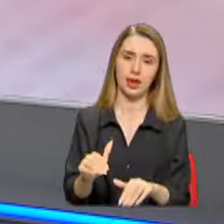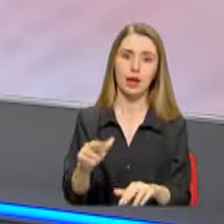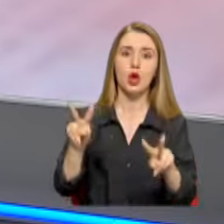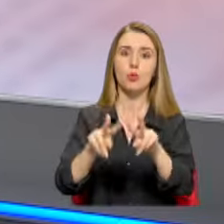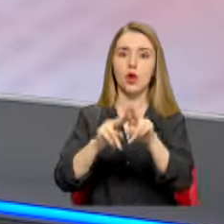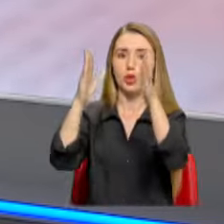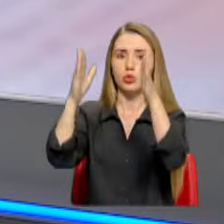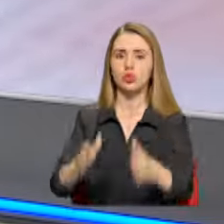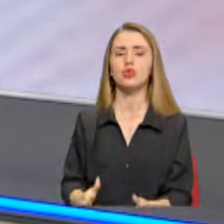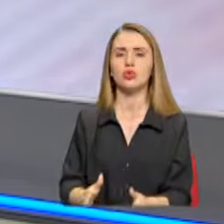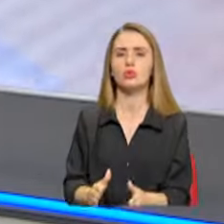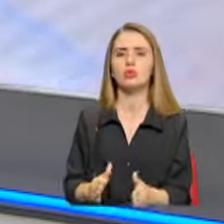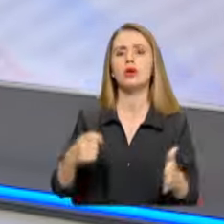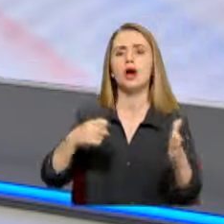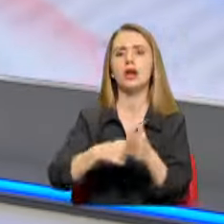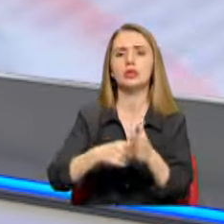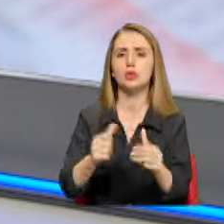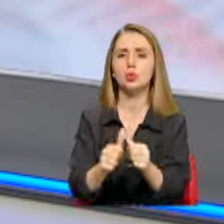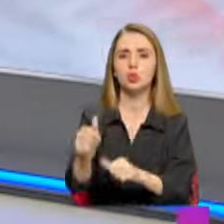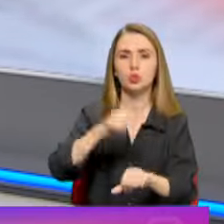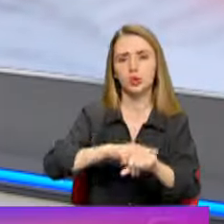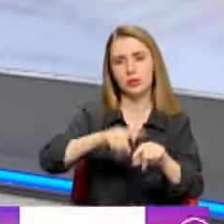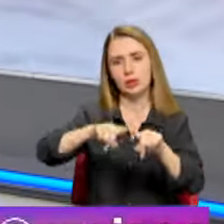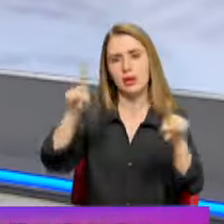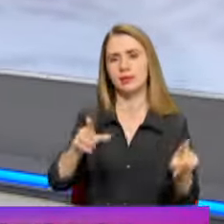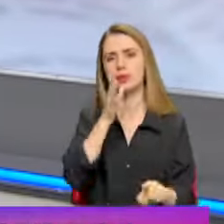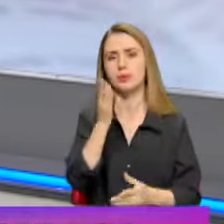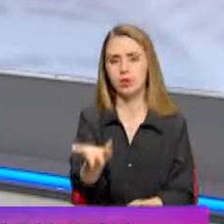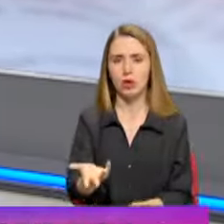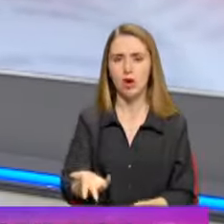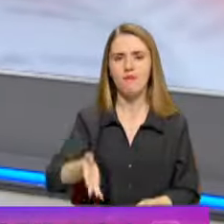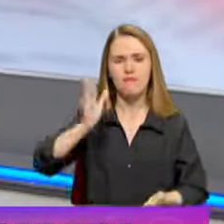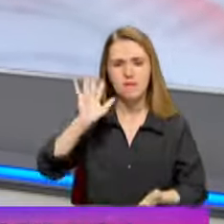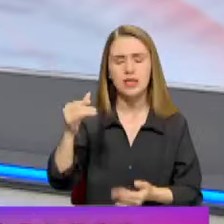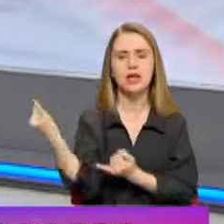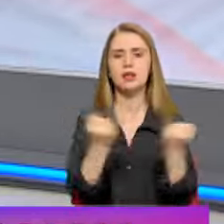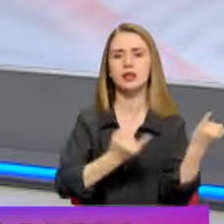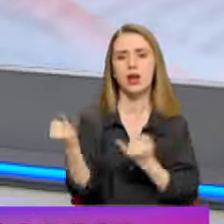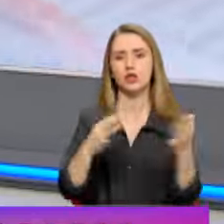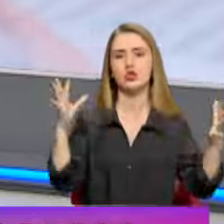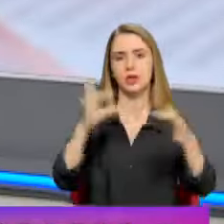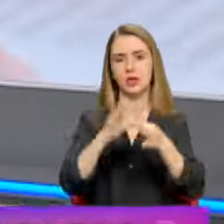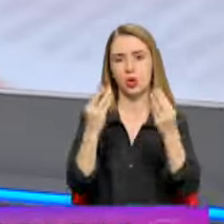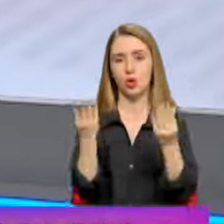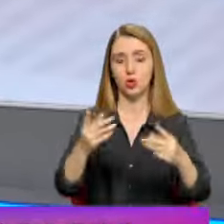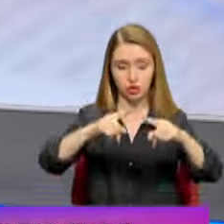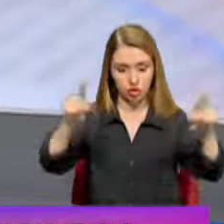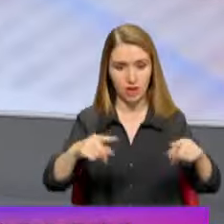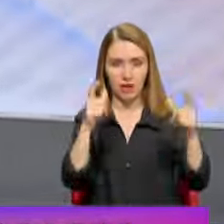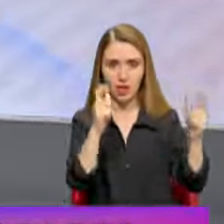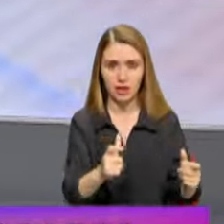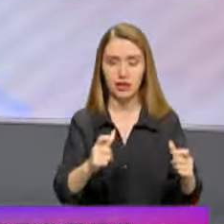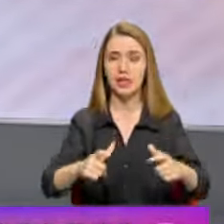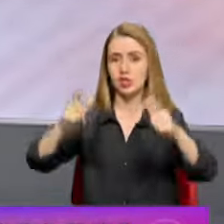Murat kurum ismi çok uzun zamandır adını ezberlediğimiz pek çok tartışma başlığı altında gerek çevreyle ilgili gerek